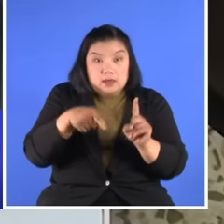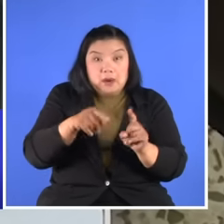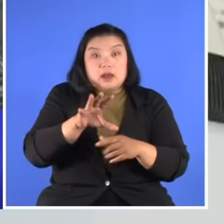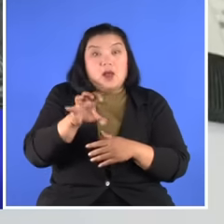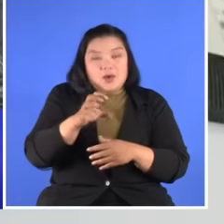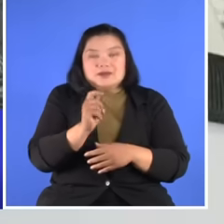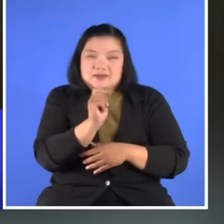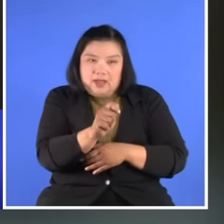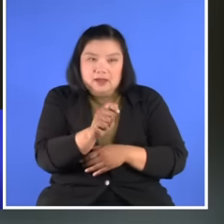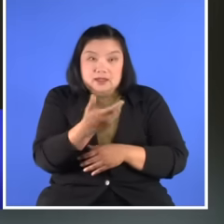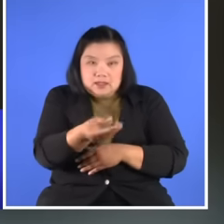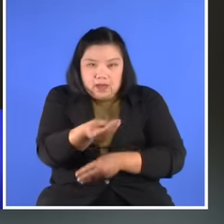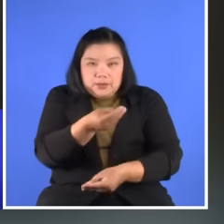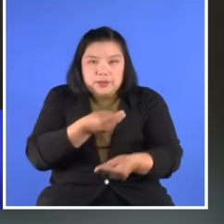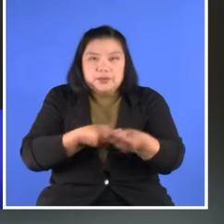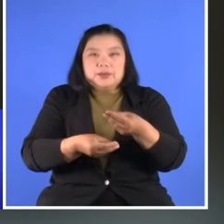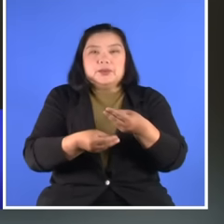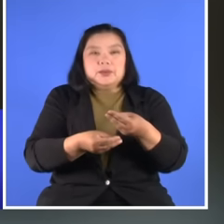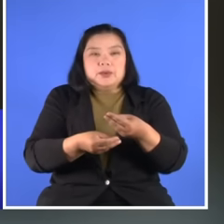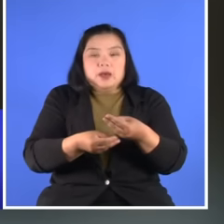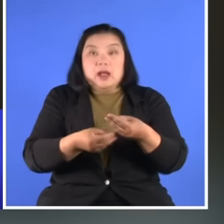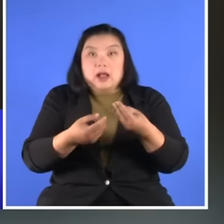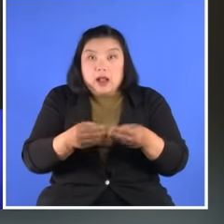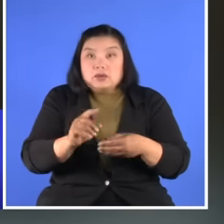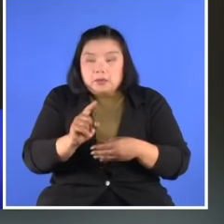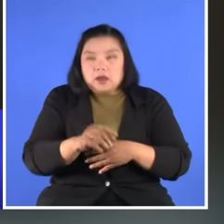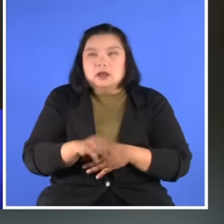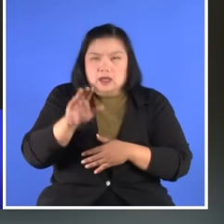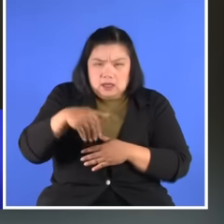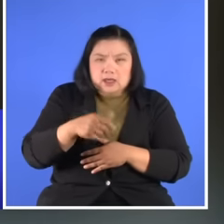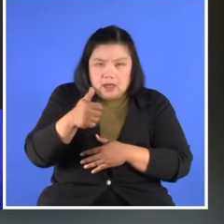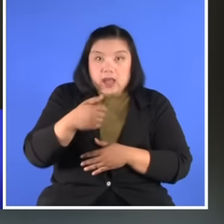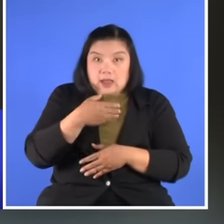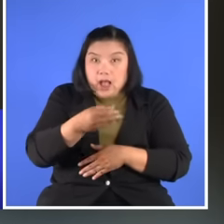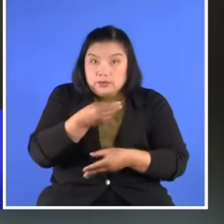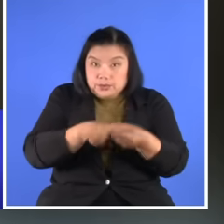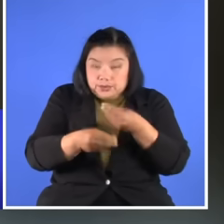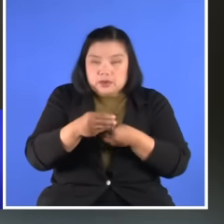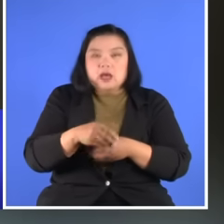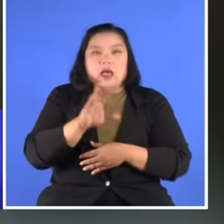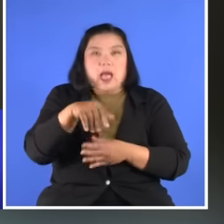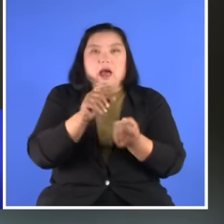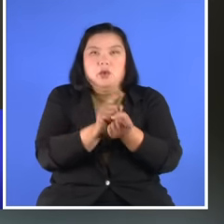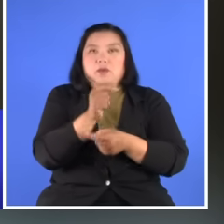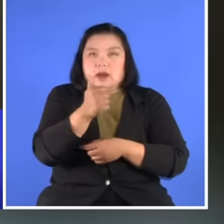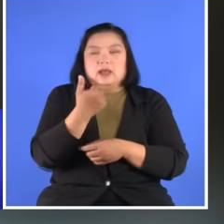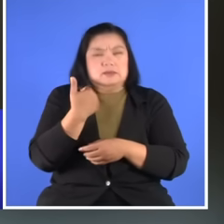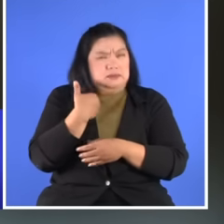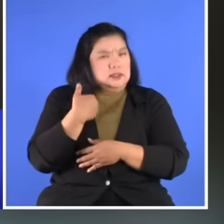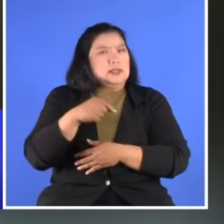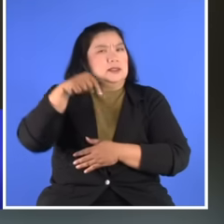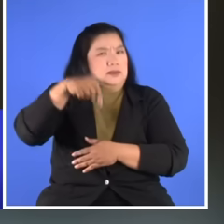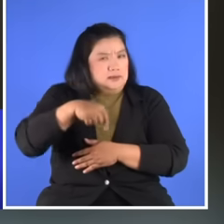ทางผู้ขายนะฮะก็คือหมวดสุทธิรัตเนี่ยก็นัดหมายให้สายคือบอกว่านัดนบอกว่าเ้ามารับของเลยมารับของบริเวณ